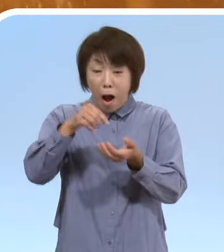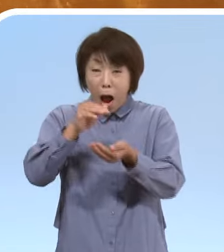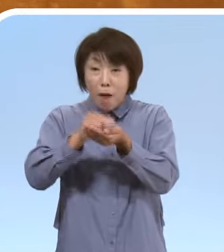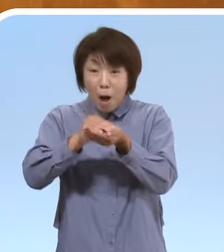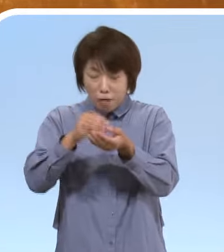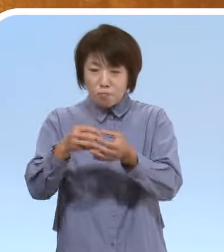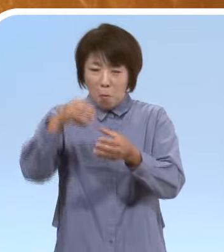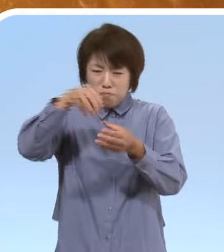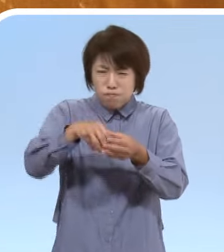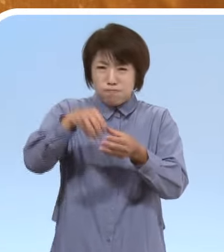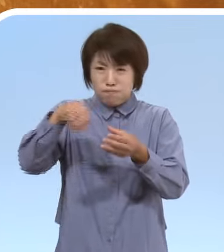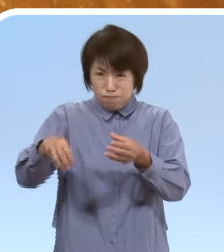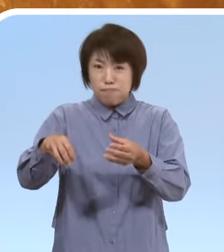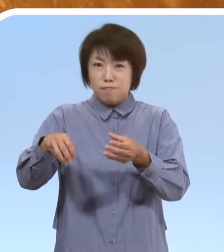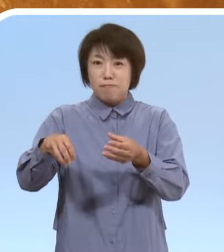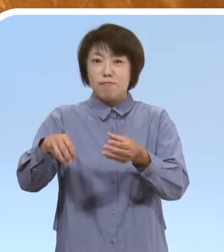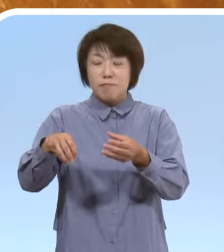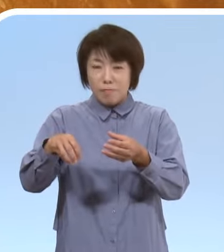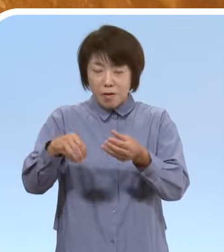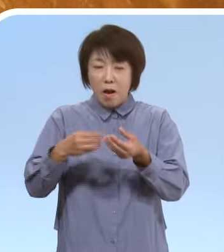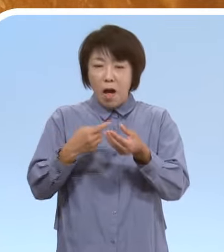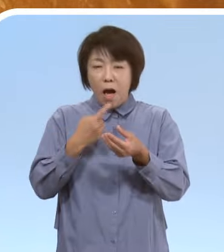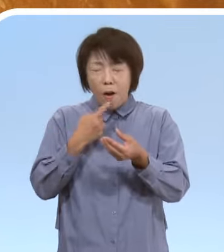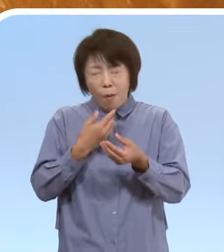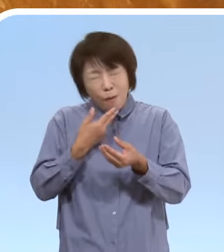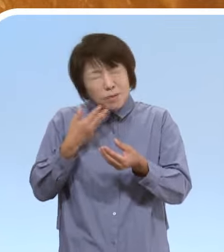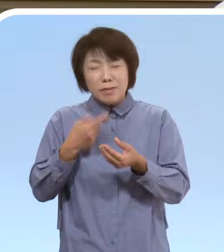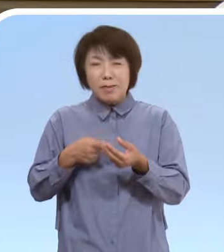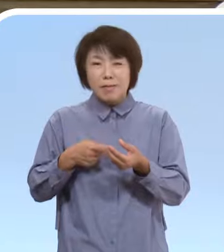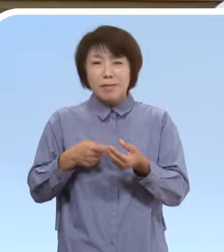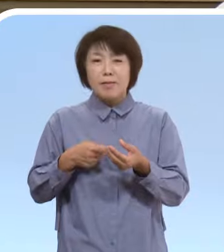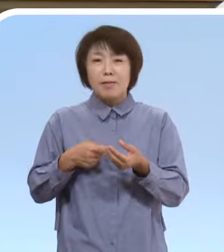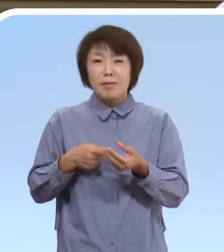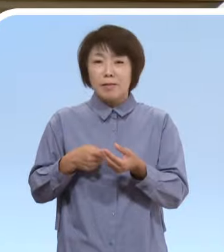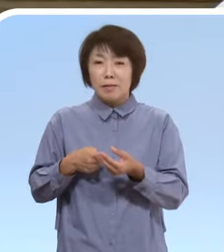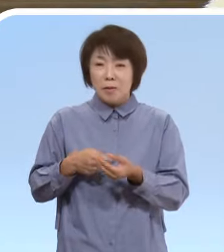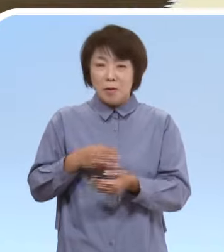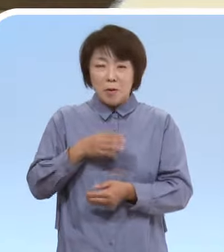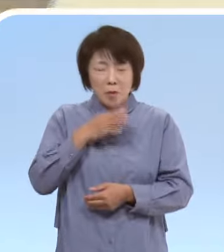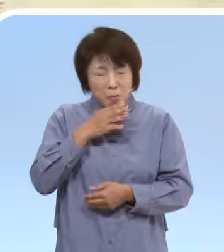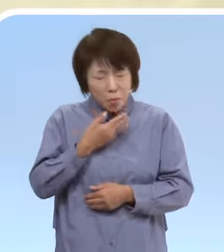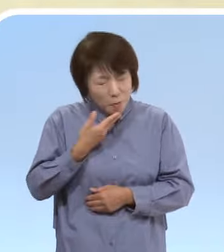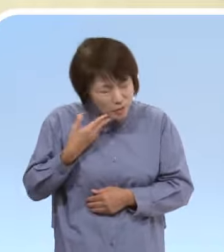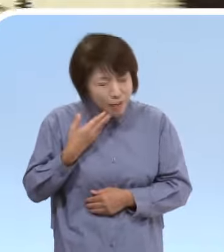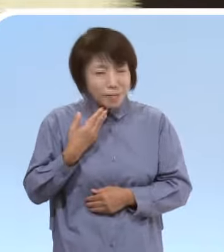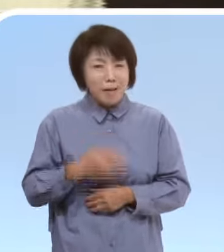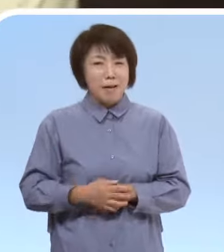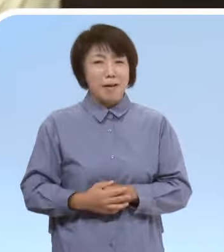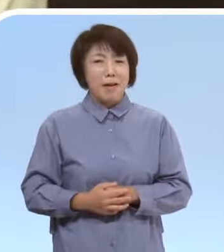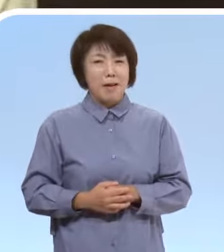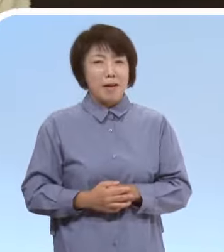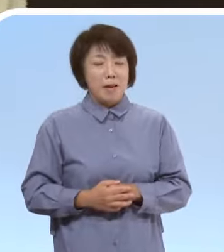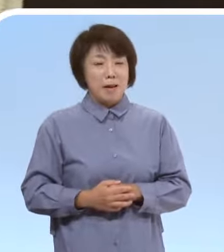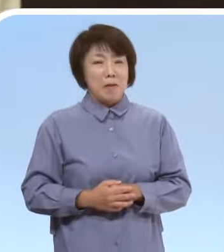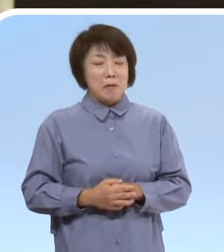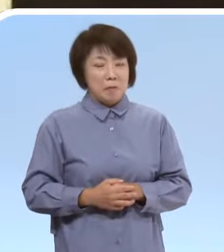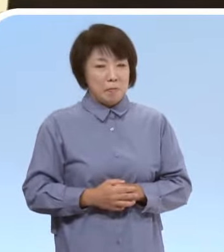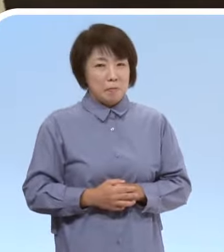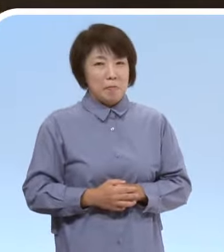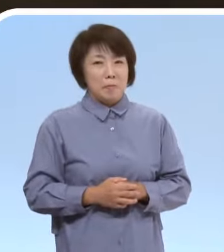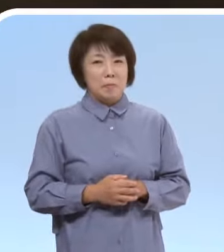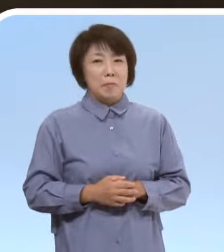バーグもぎっしり。わあ、ちょっと感動的です。久保さん、ほんまに美味しかったです。ほんまに美味しか